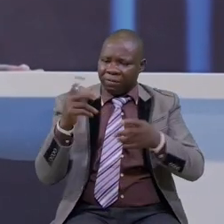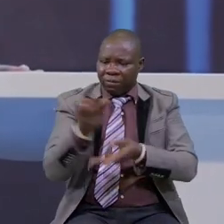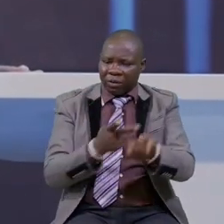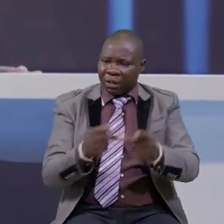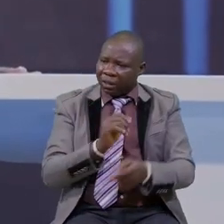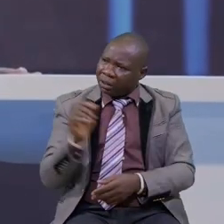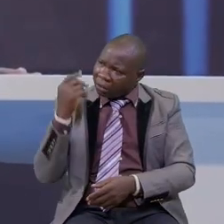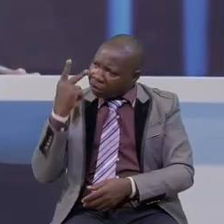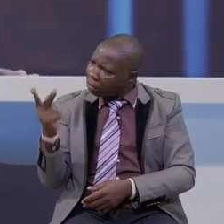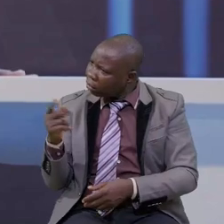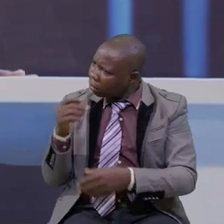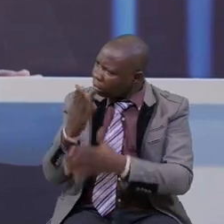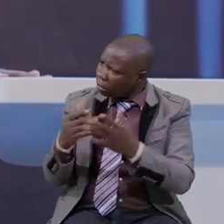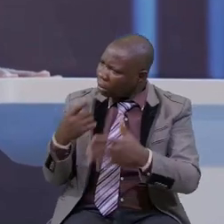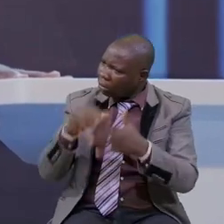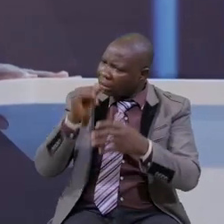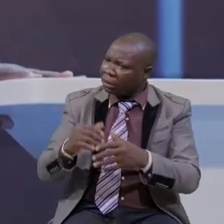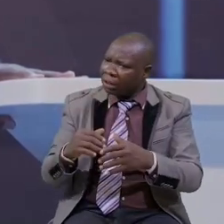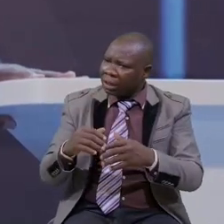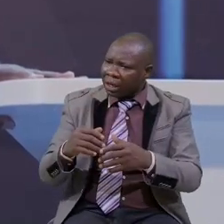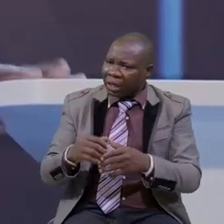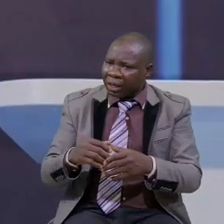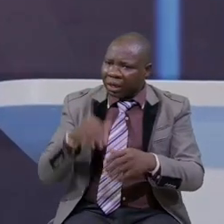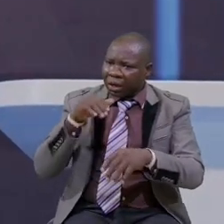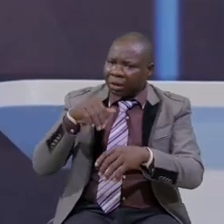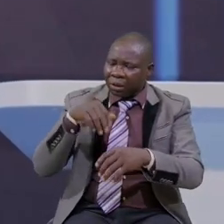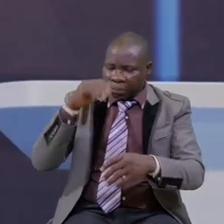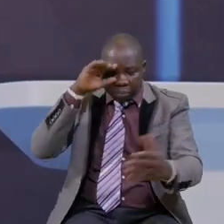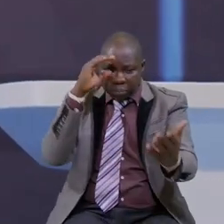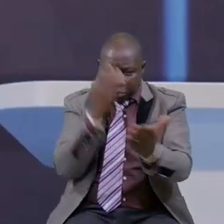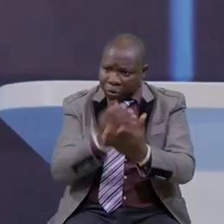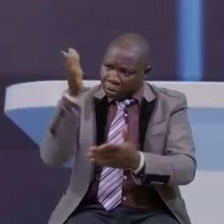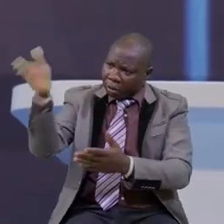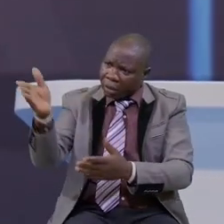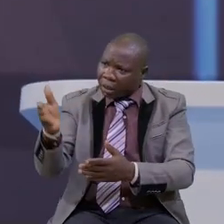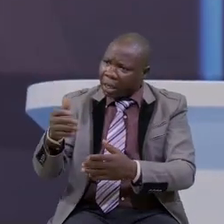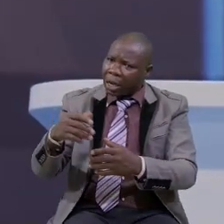propre, accroché au mur. Il dit, Madame, est-ce que je peux prendre et voir ça? Il dit oui.